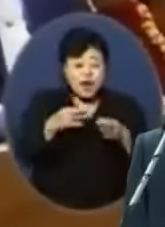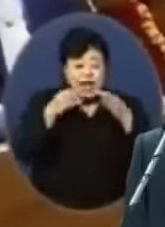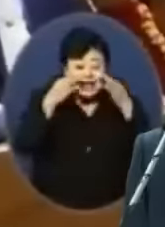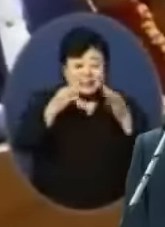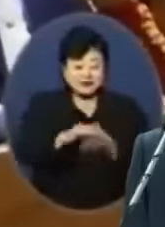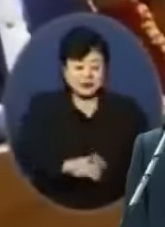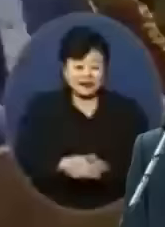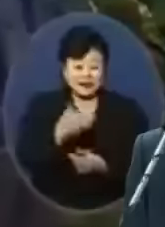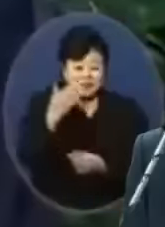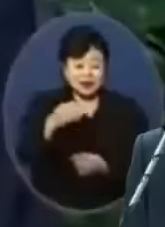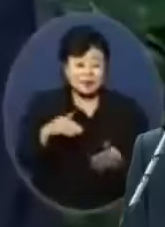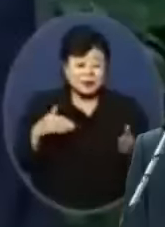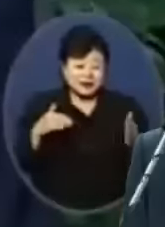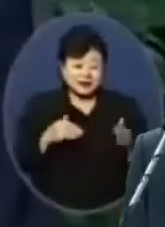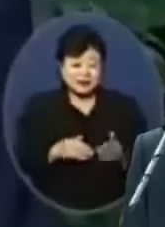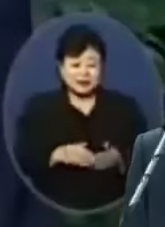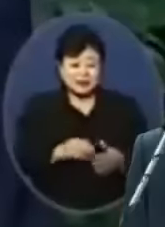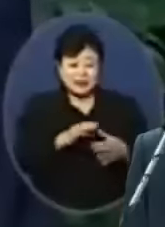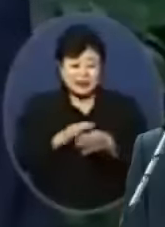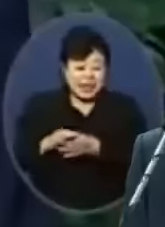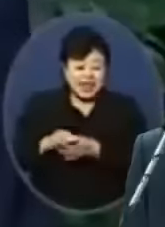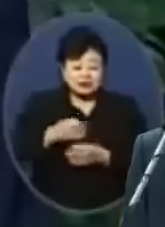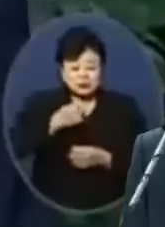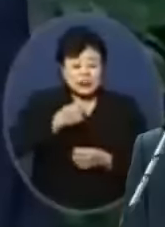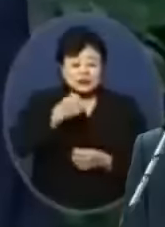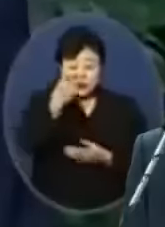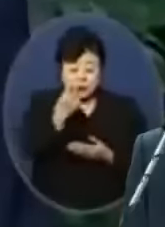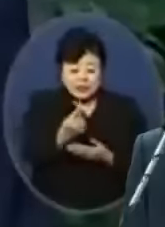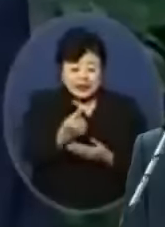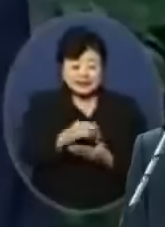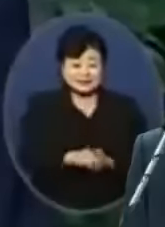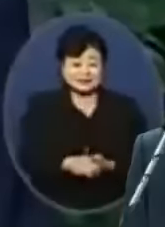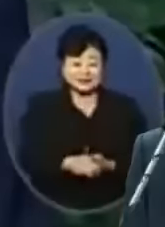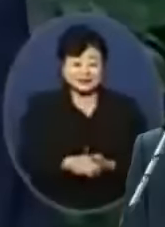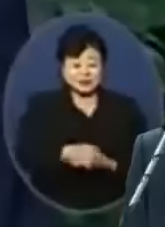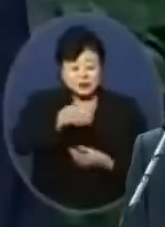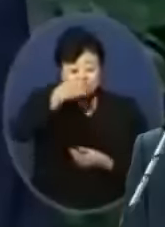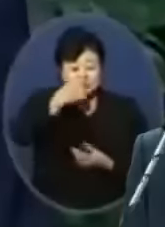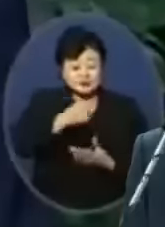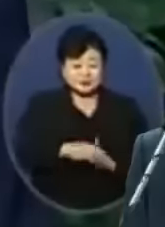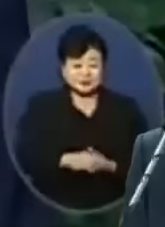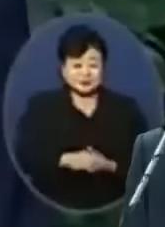써서 여러분에게 끊임없이 꿈을 가지도록 하는 것입니다. 꿈을